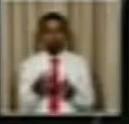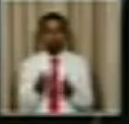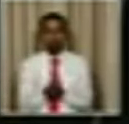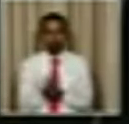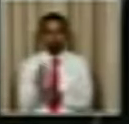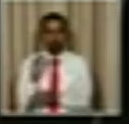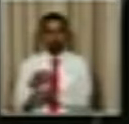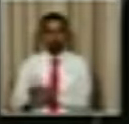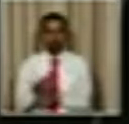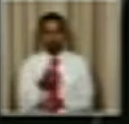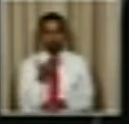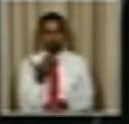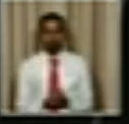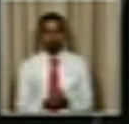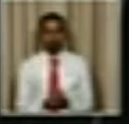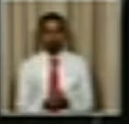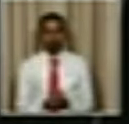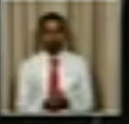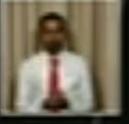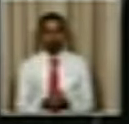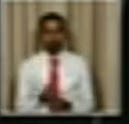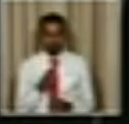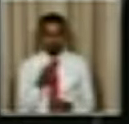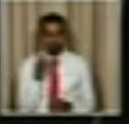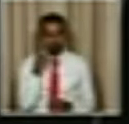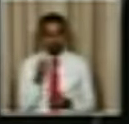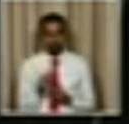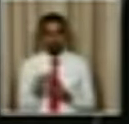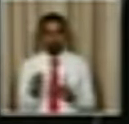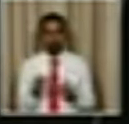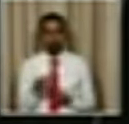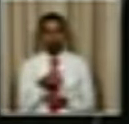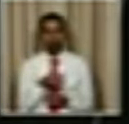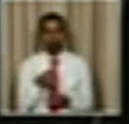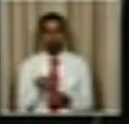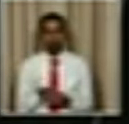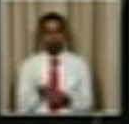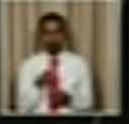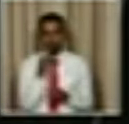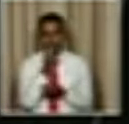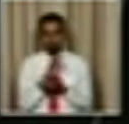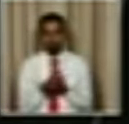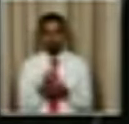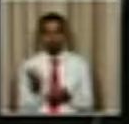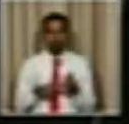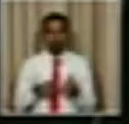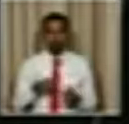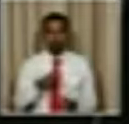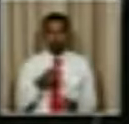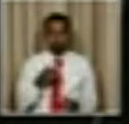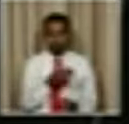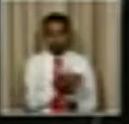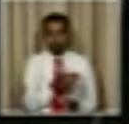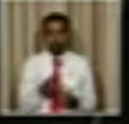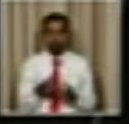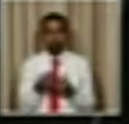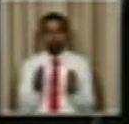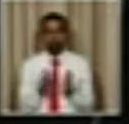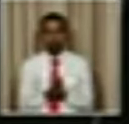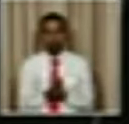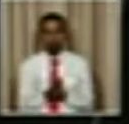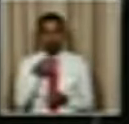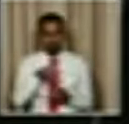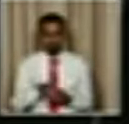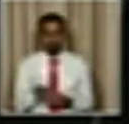අර්ථකථනය කරන්න පුළුවන්. දැන් මොකද හේතුව? මේ අපි දන්නවනේ මේ පාර්ලිමේන්තුවේ ඇතුළෙම හම්බන්තොට ගල උමා ඔය හිල හා මේ ඔක්කොම මේක